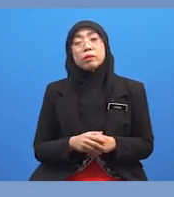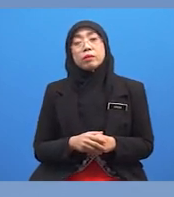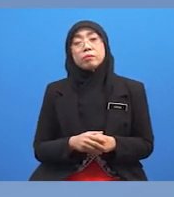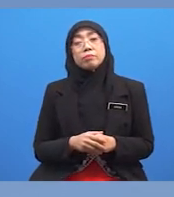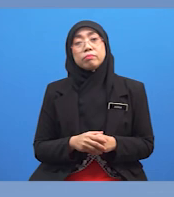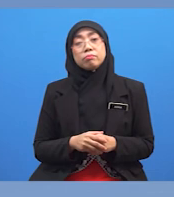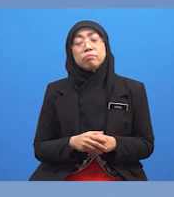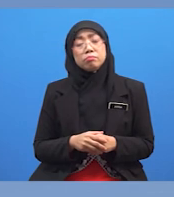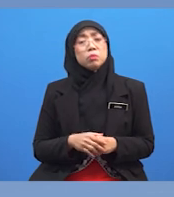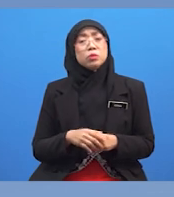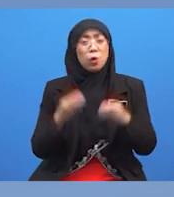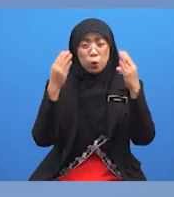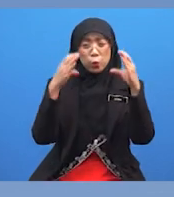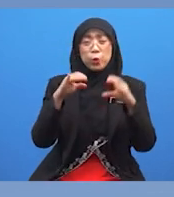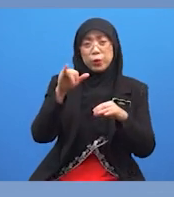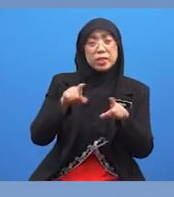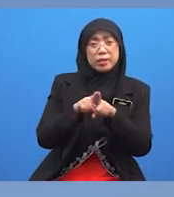dengan Maulana Abu Bakar.